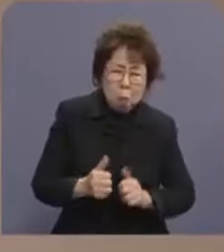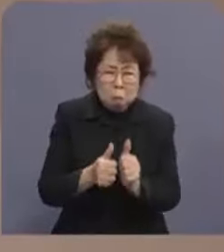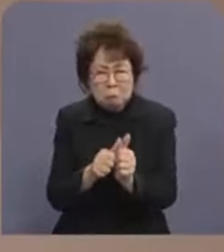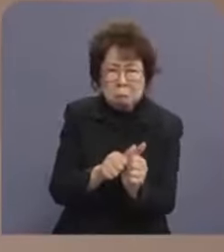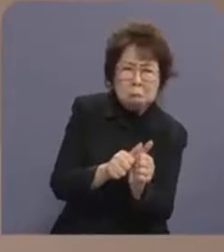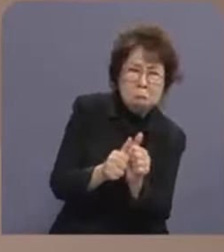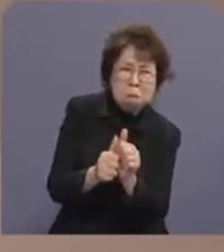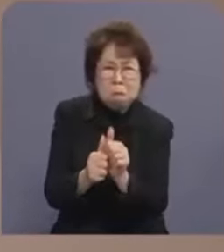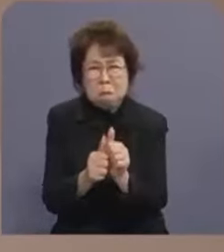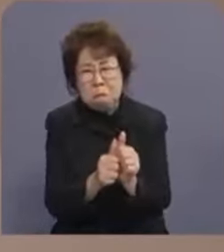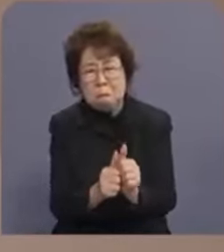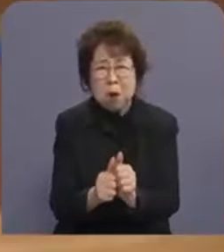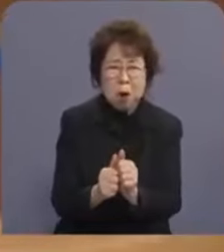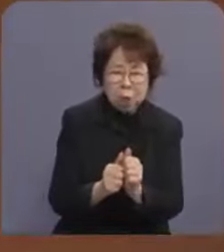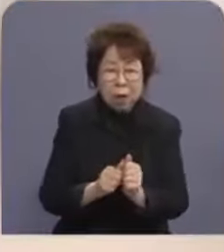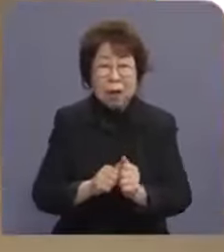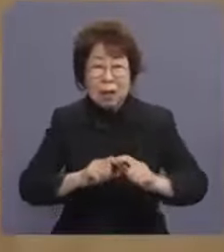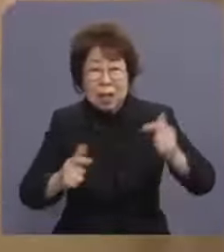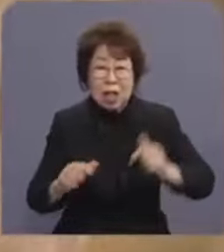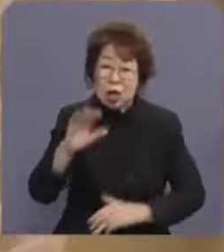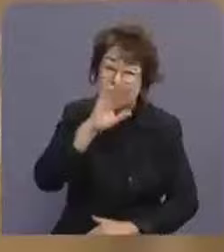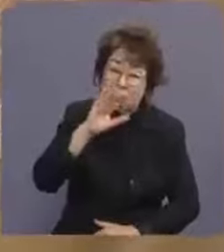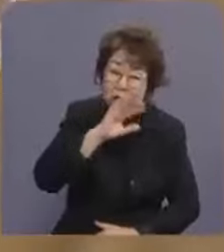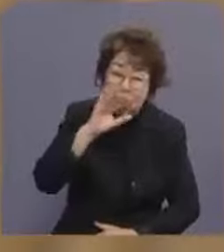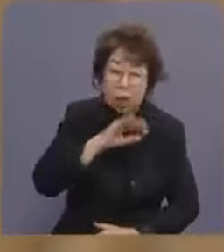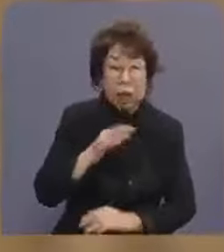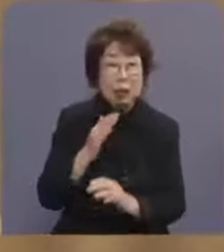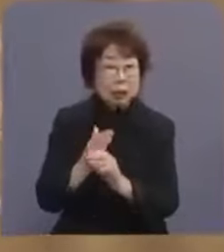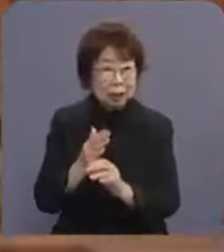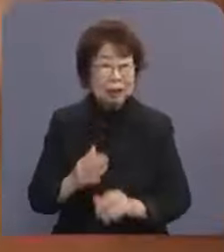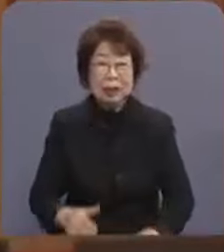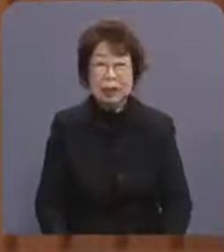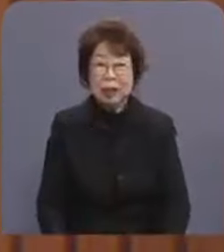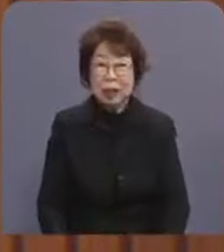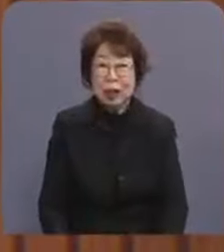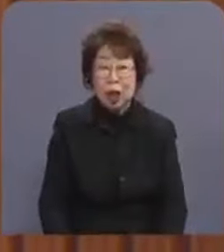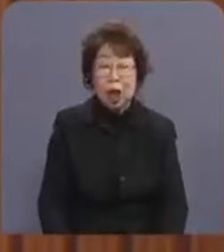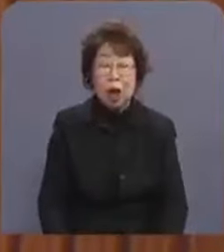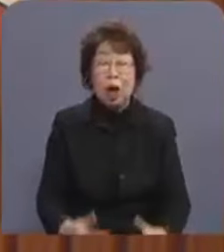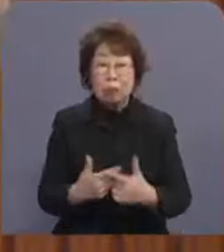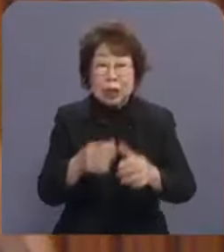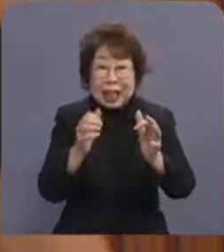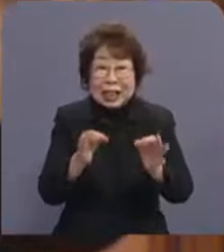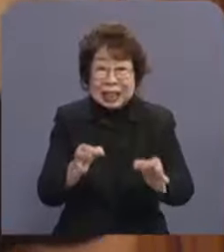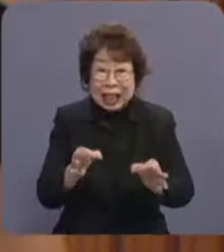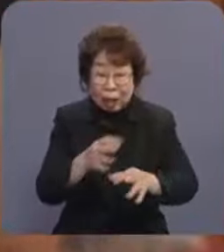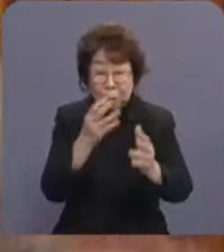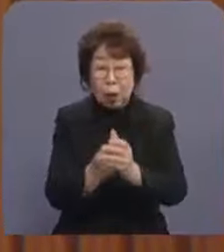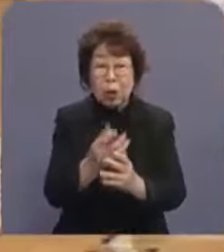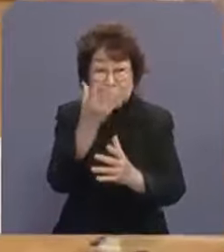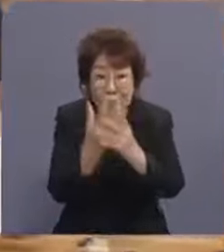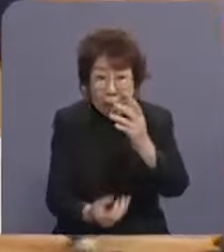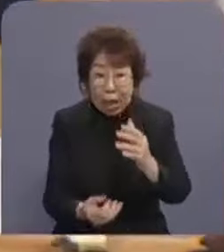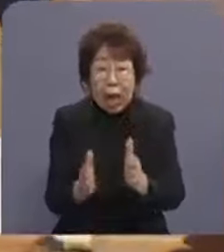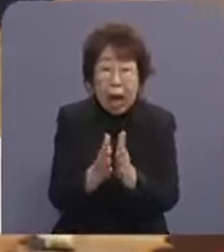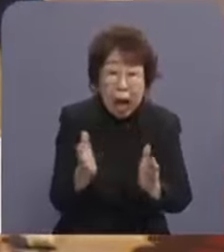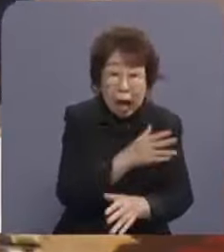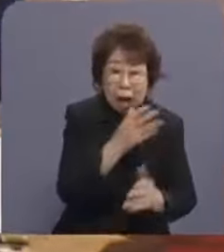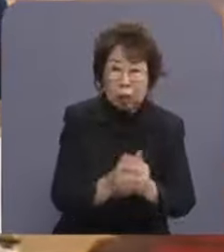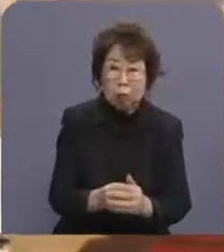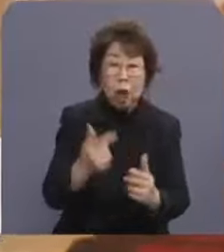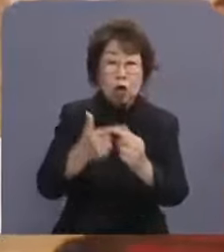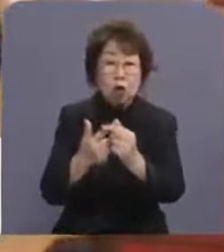등 각자 부족한 부분을 반복해서 연습합니다. BNK 농구단이 창단 이후 처음으로 개막 이후